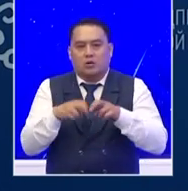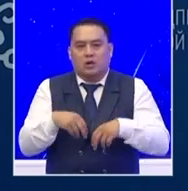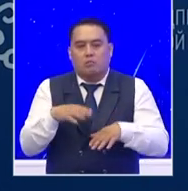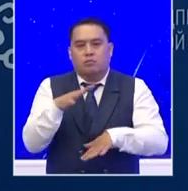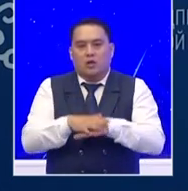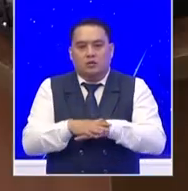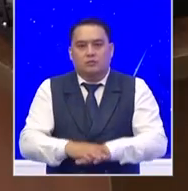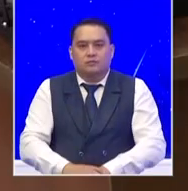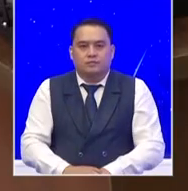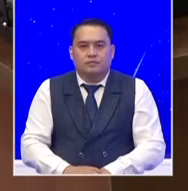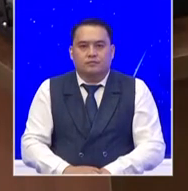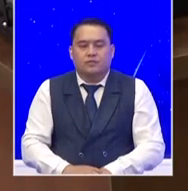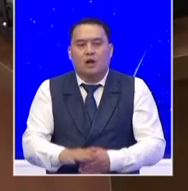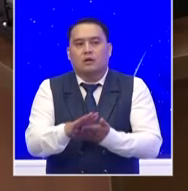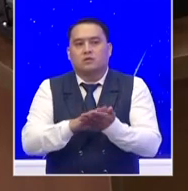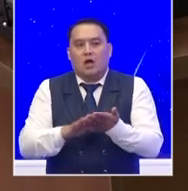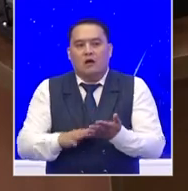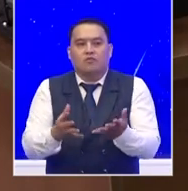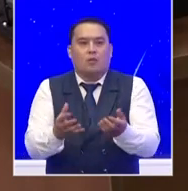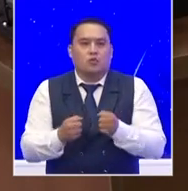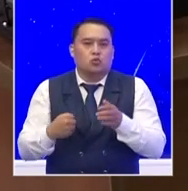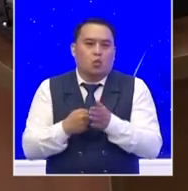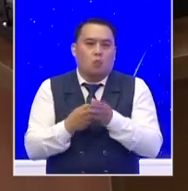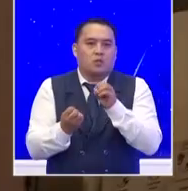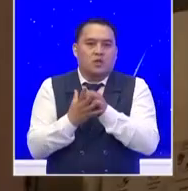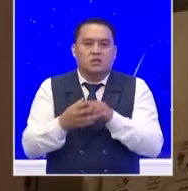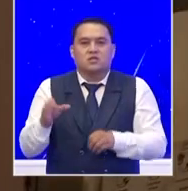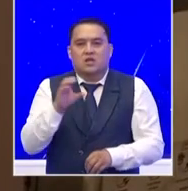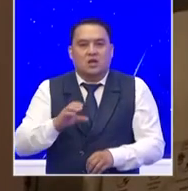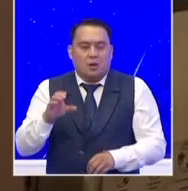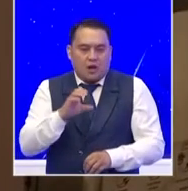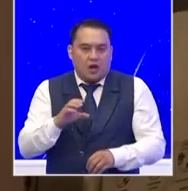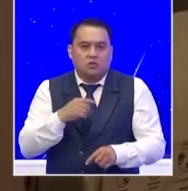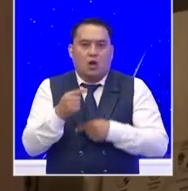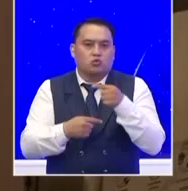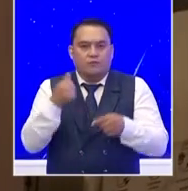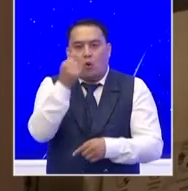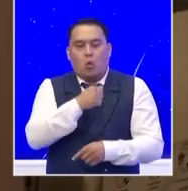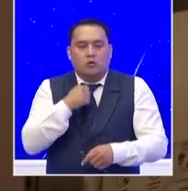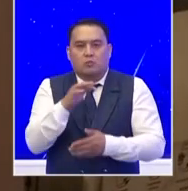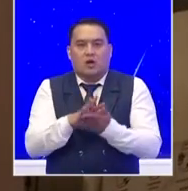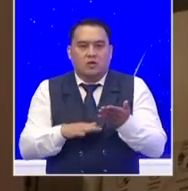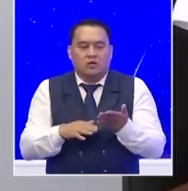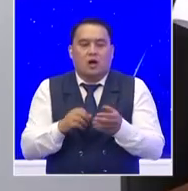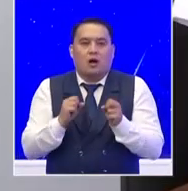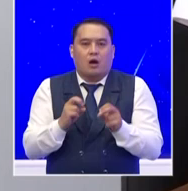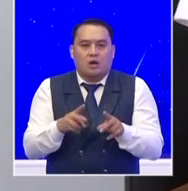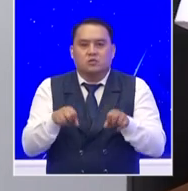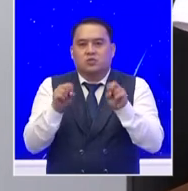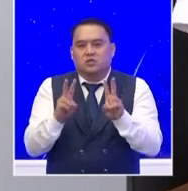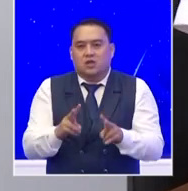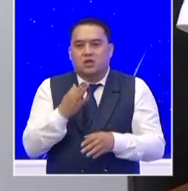банком второго уровня. Заявки будут приниматься до 15 сентября текущего года, но отсрочка будет продлеваться, как заверили